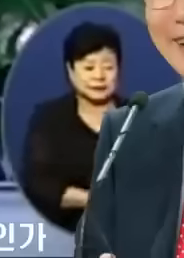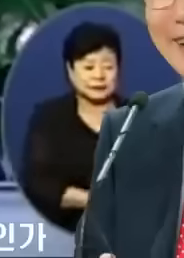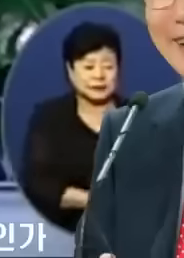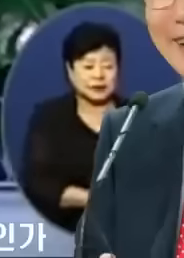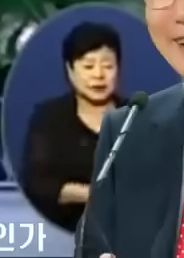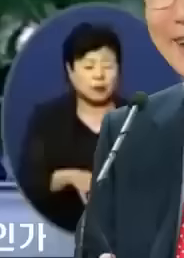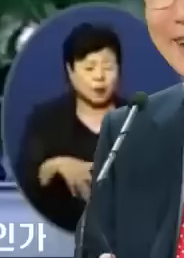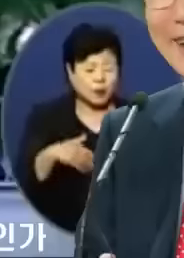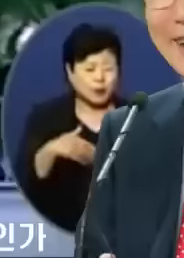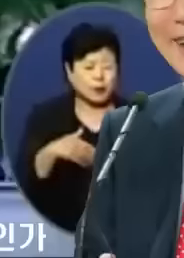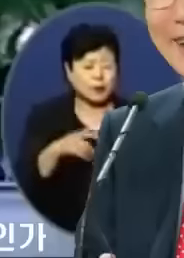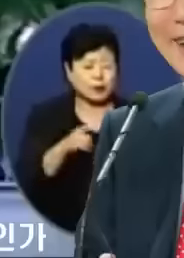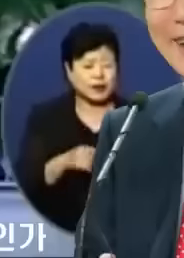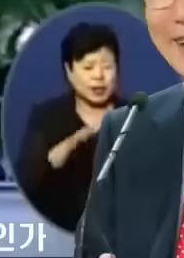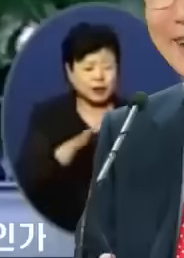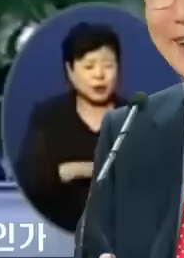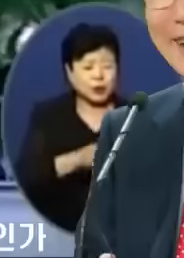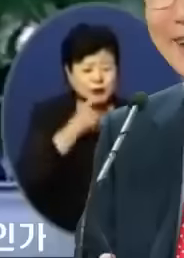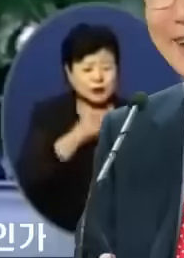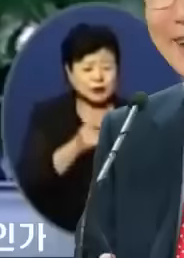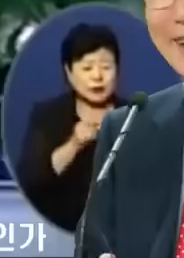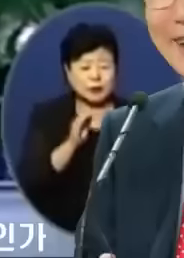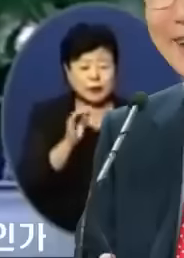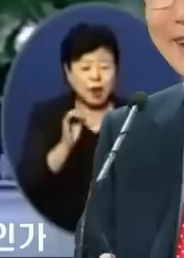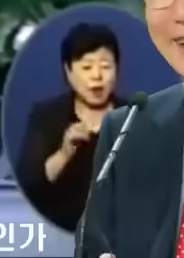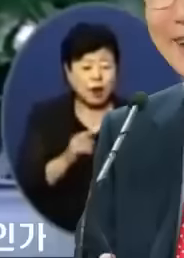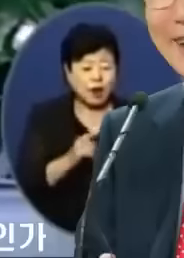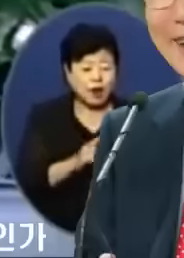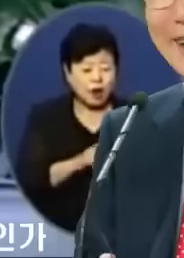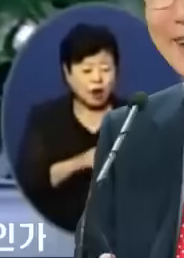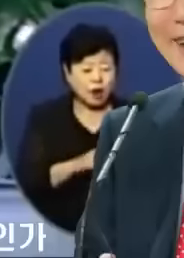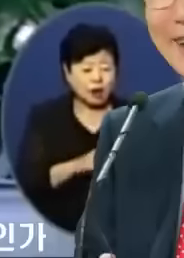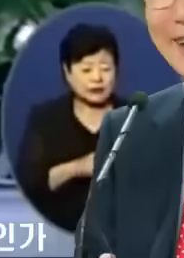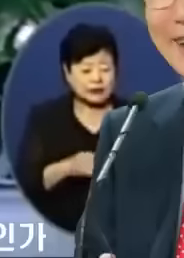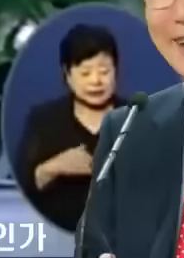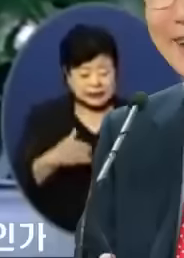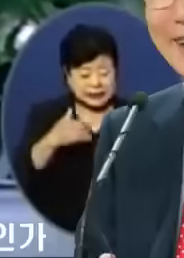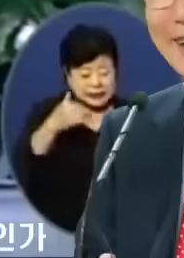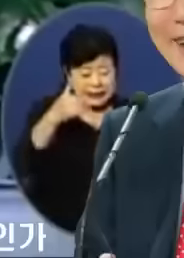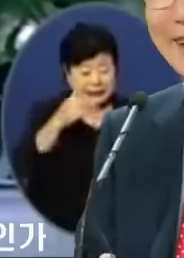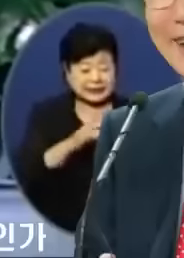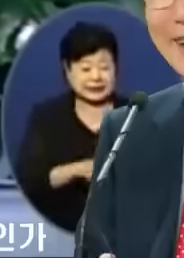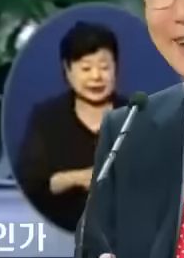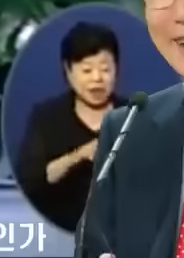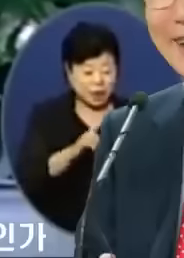초봄에 논대에 가면 벼를 심어놨는데 벼들이 이렇게 자랄 때